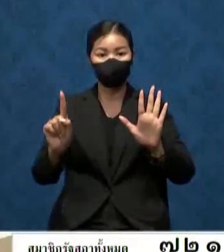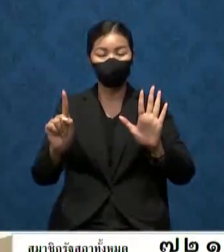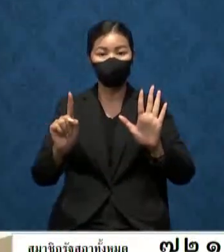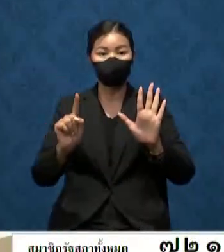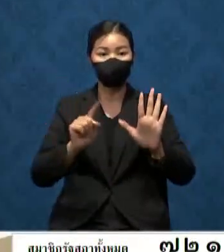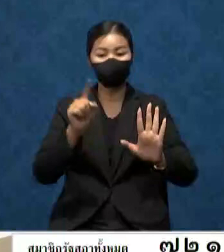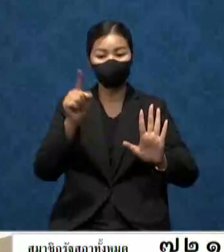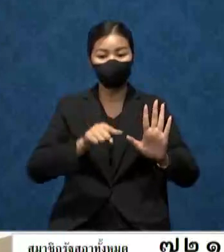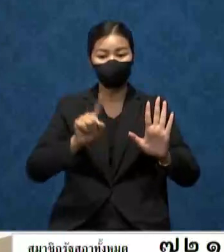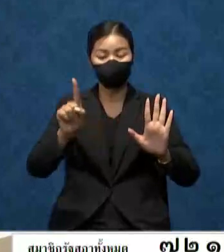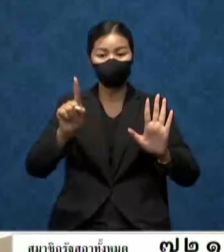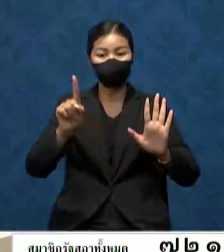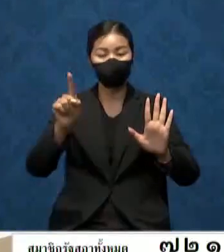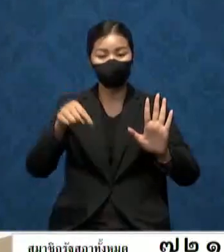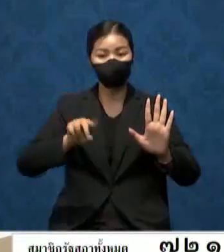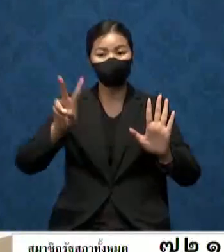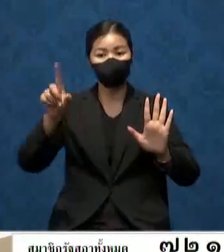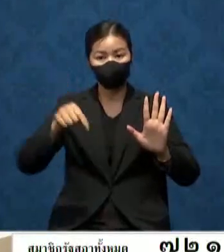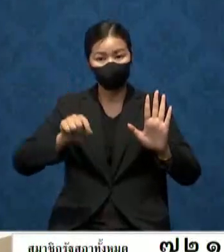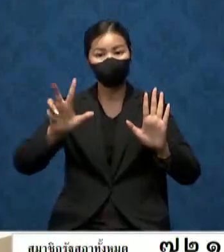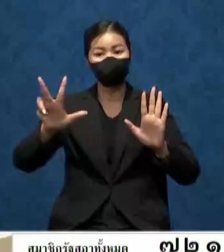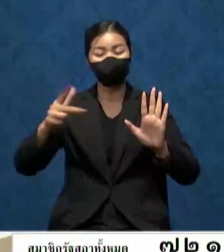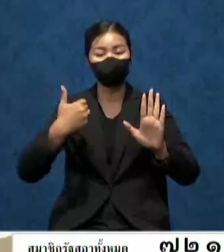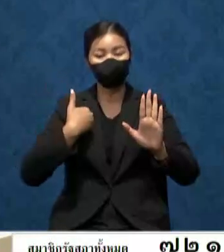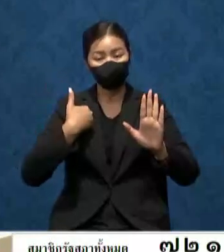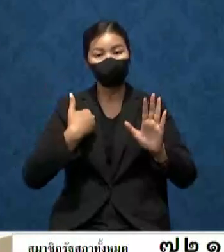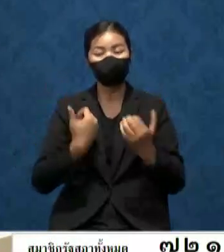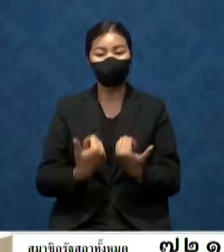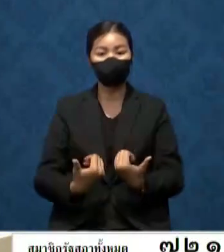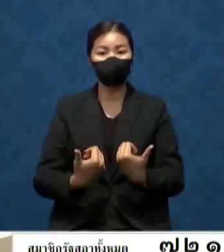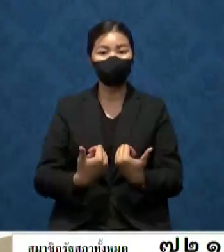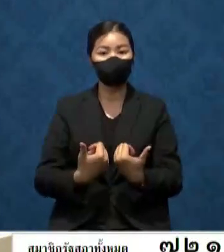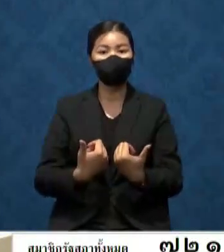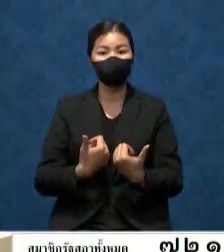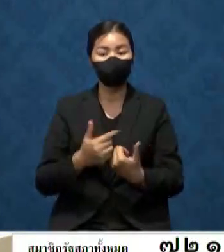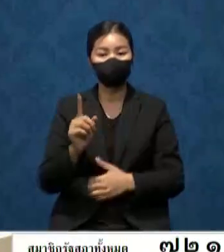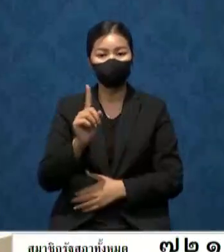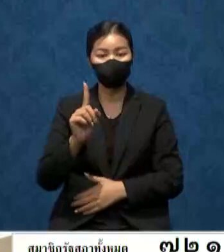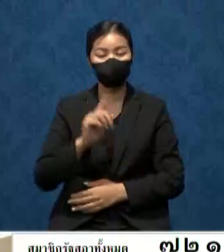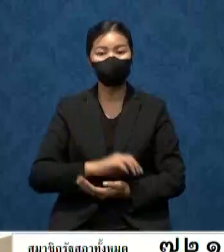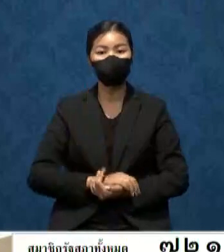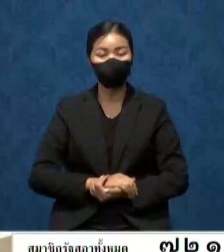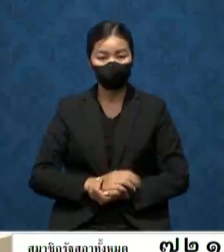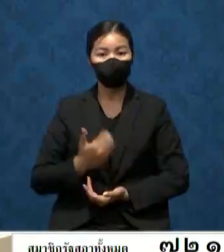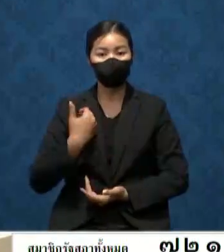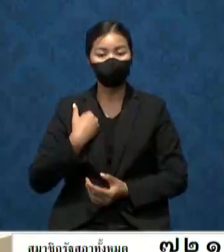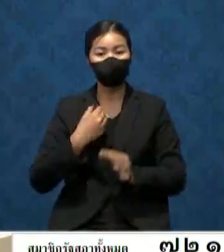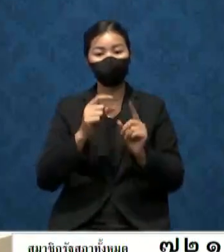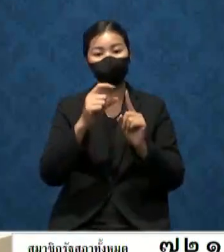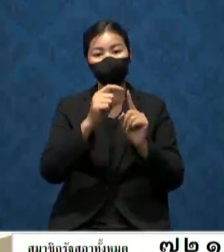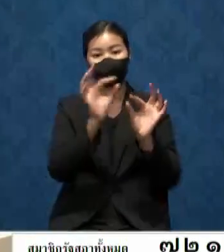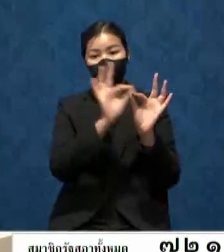5/2รวมถึง 5/3นะครับท่านประธานเพื่อรองรับในการแก้ไขคำนิยาม